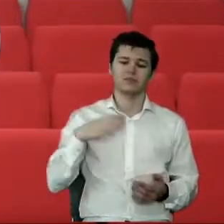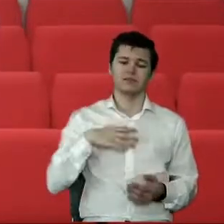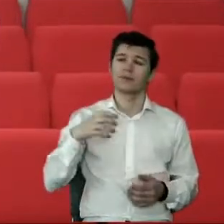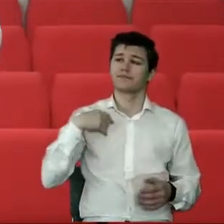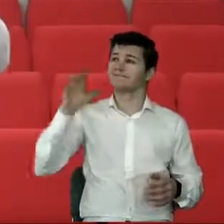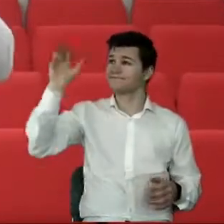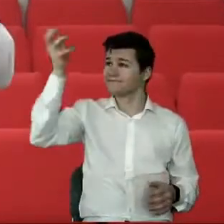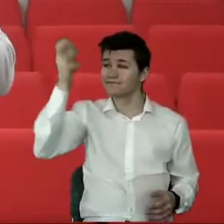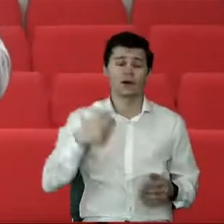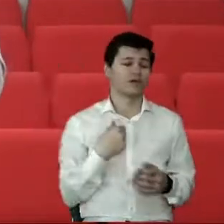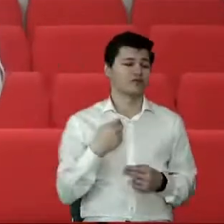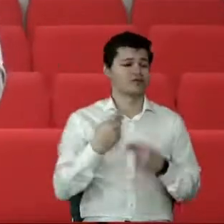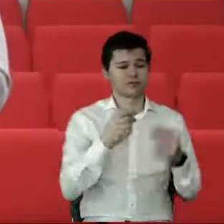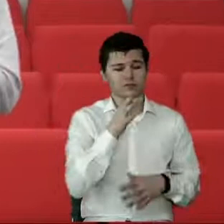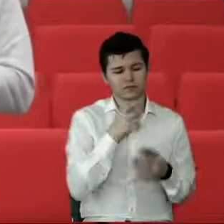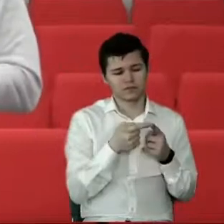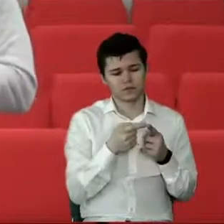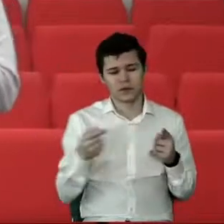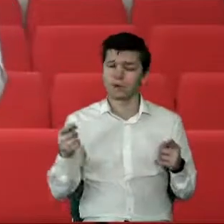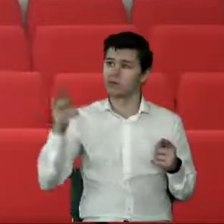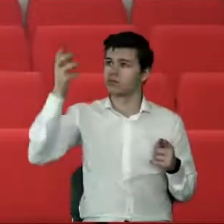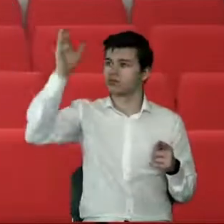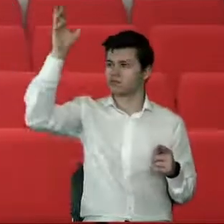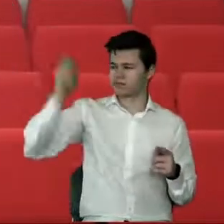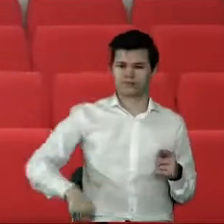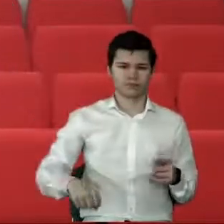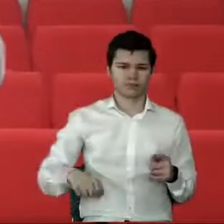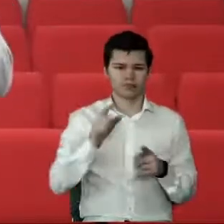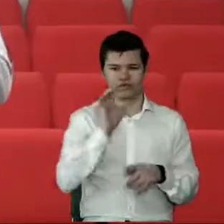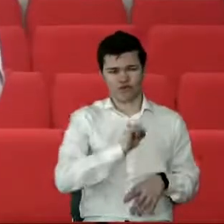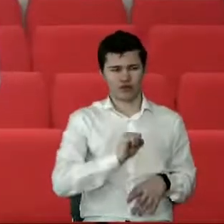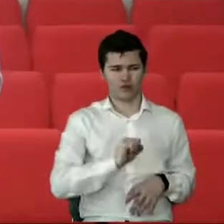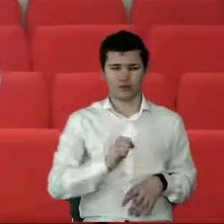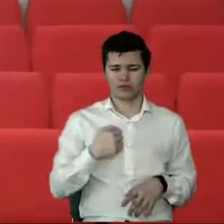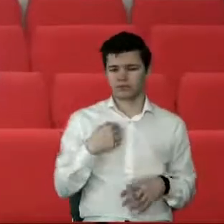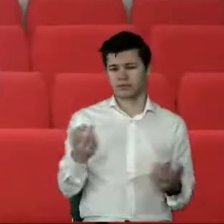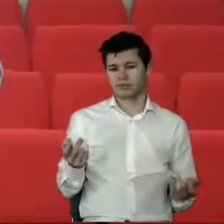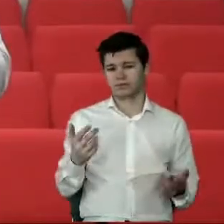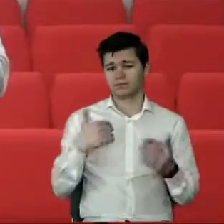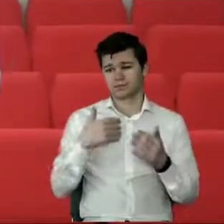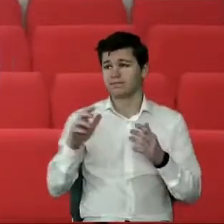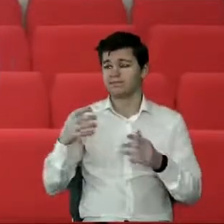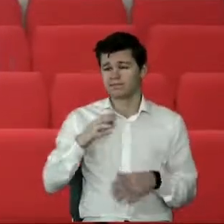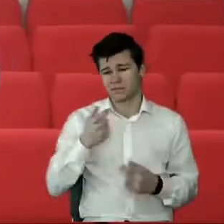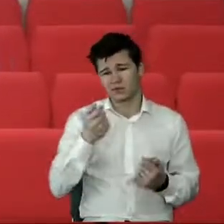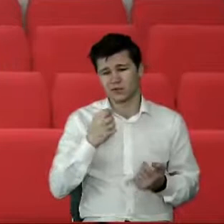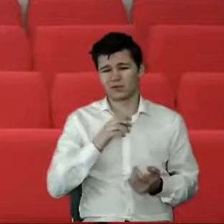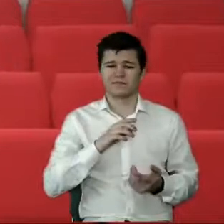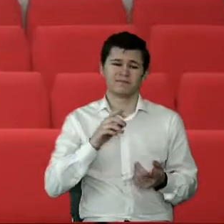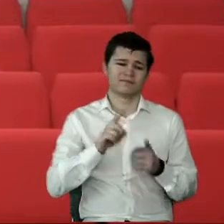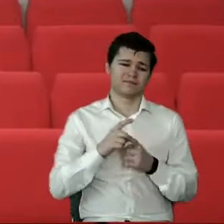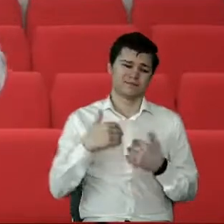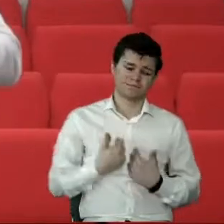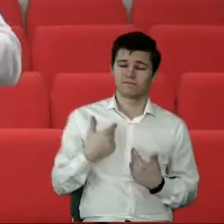встретил соседа, который говорит, вот какие же у нас люди вот нехорошие, вот нужно им это, вот взяли и выкрутили. Мы такие, ну да, ну бывает, ну такие